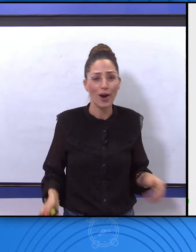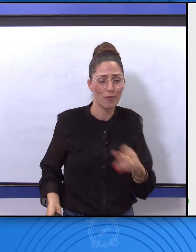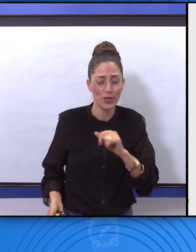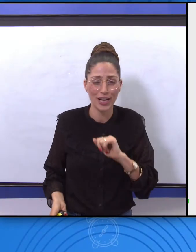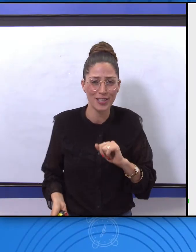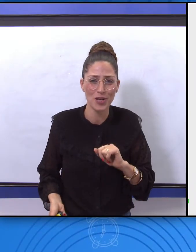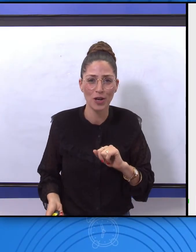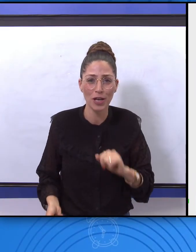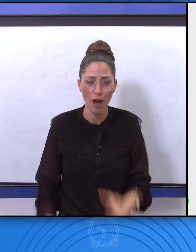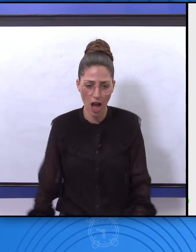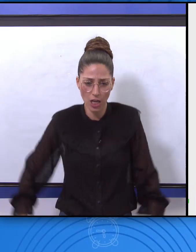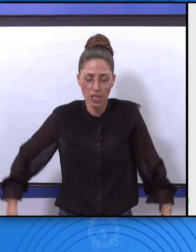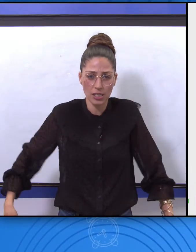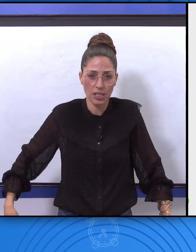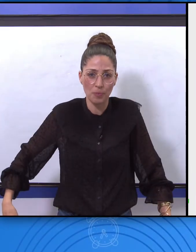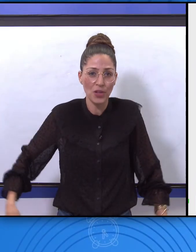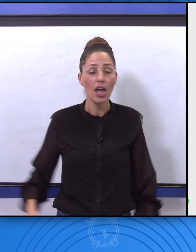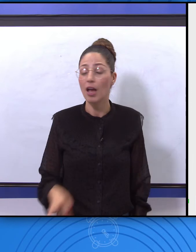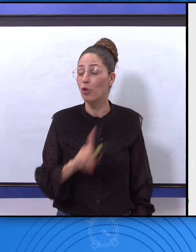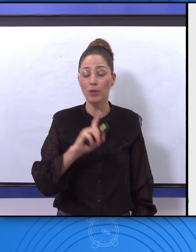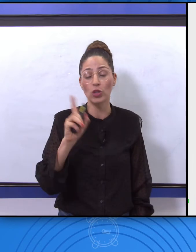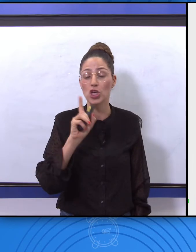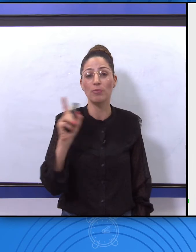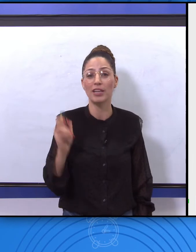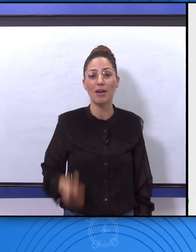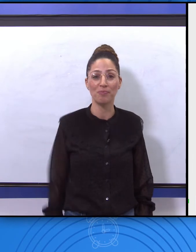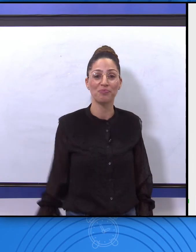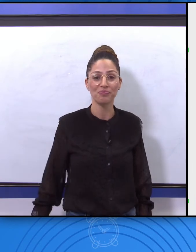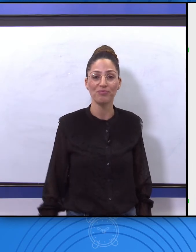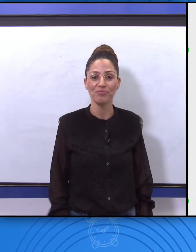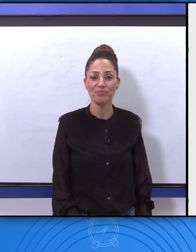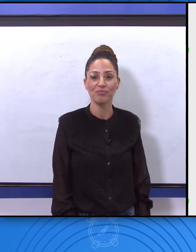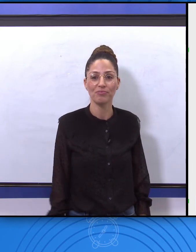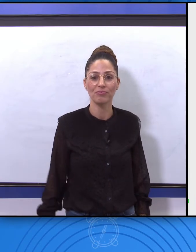ענקים, או כמו שהילדים שלי אומרים, ענקיסטים. הם לא בגודל של בן אדם.